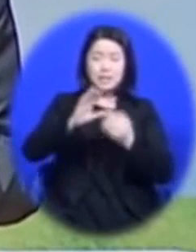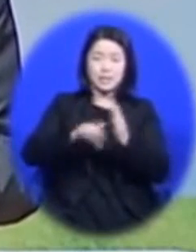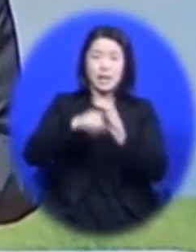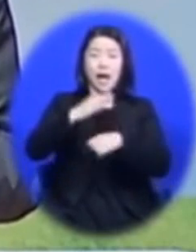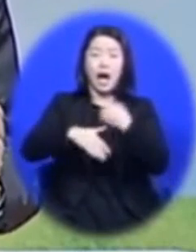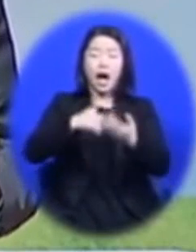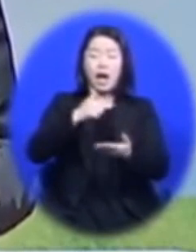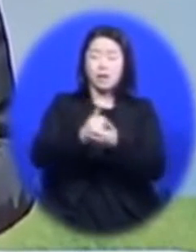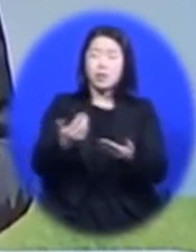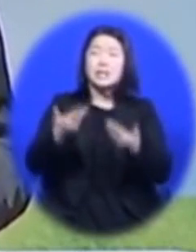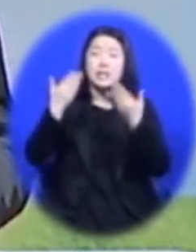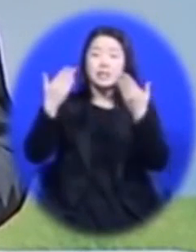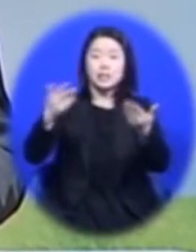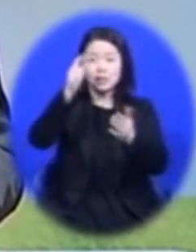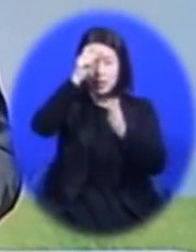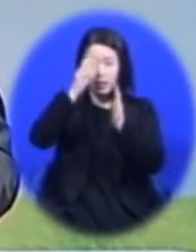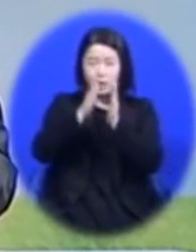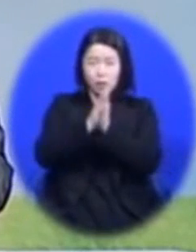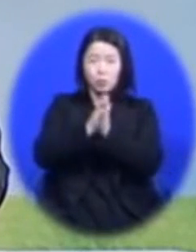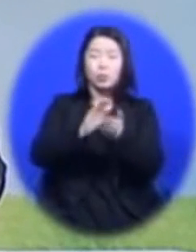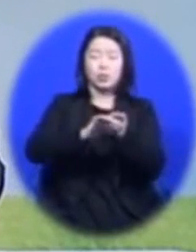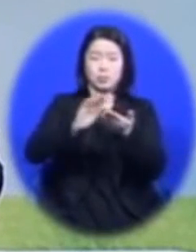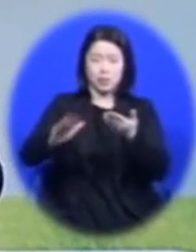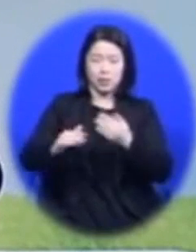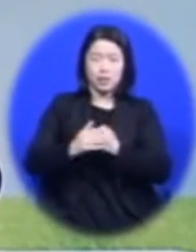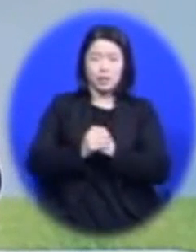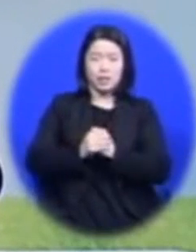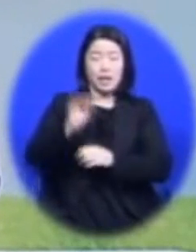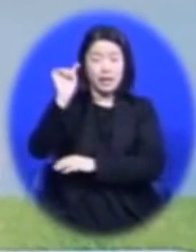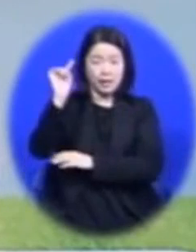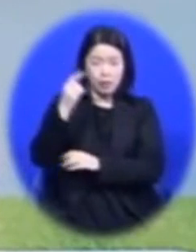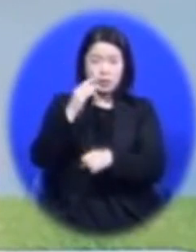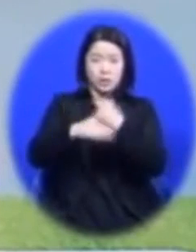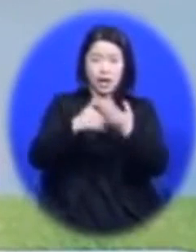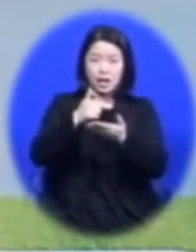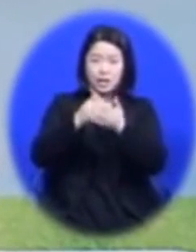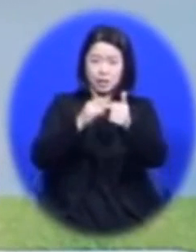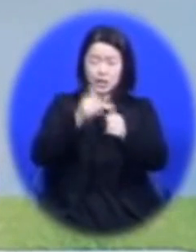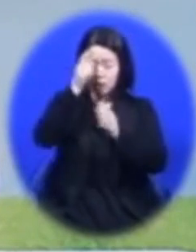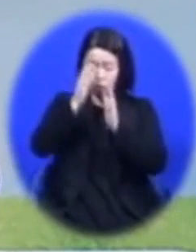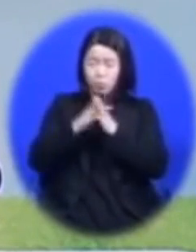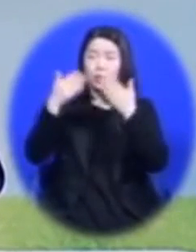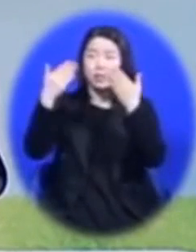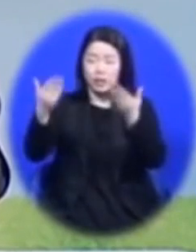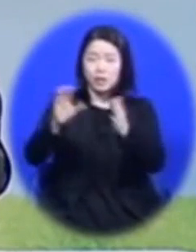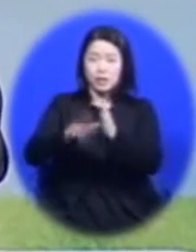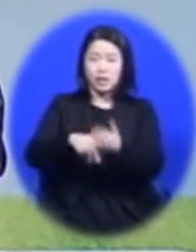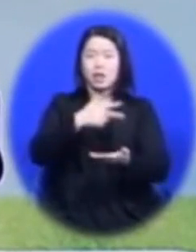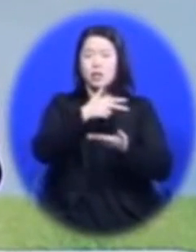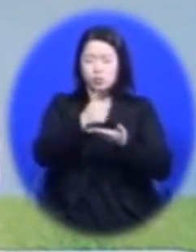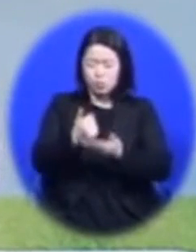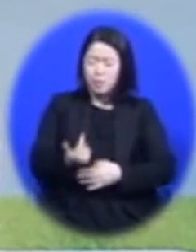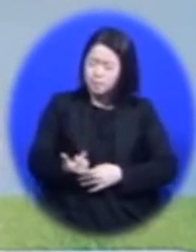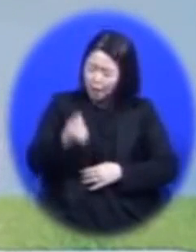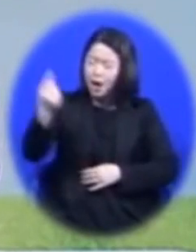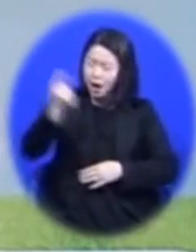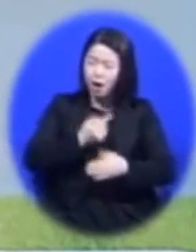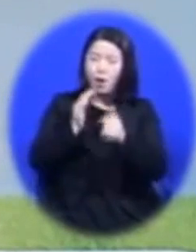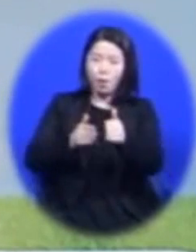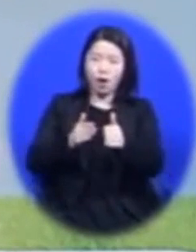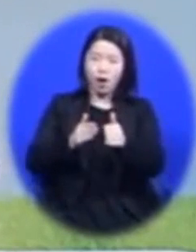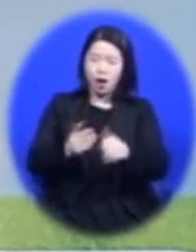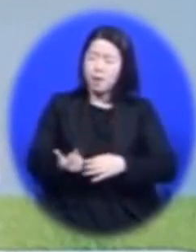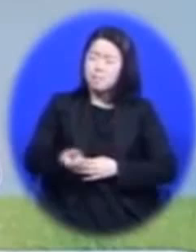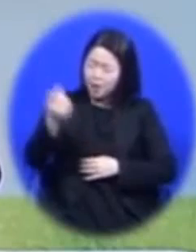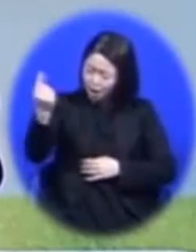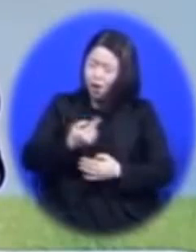드렸던 기도예요. 다윗이 하나님께 기도하기를 주님 속히 오세요. 빨리